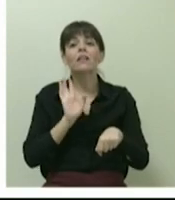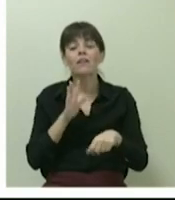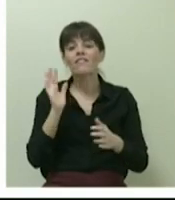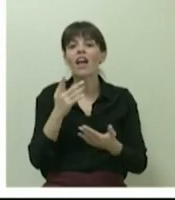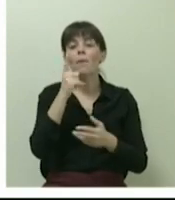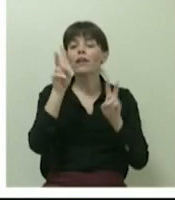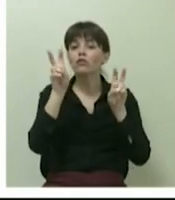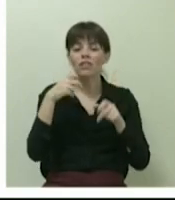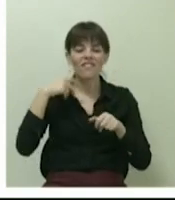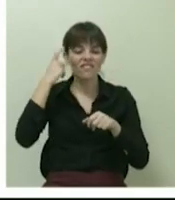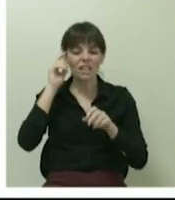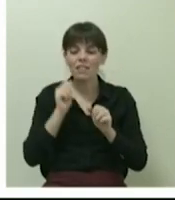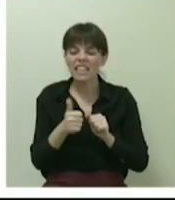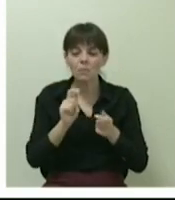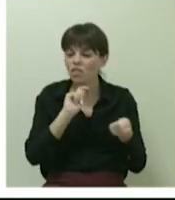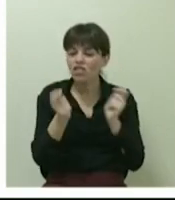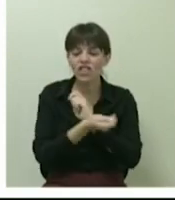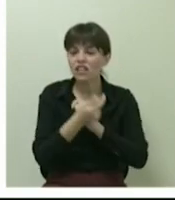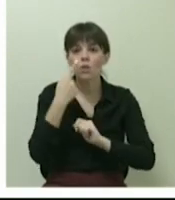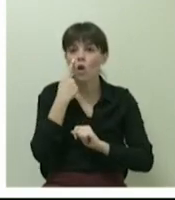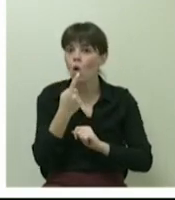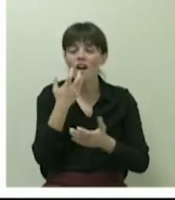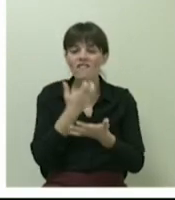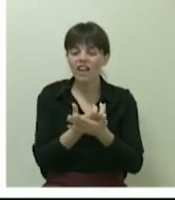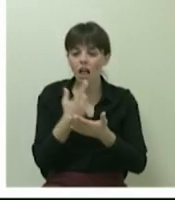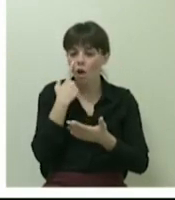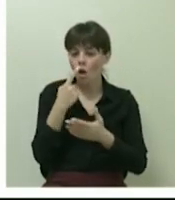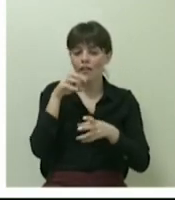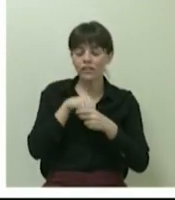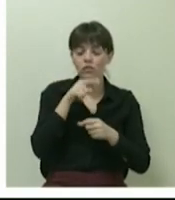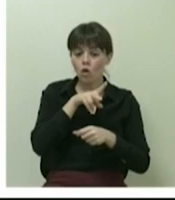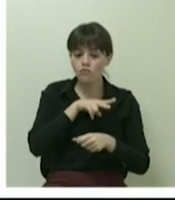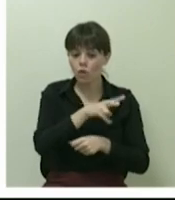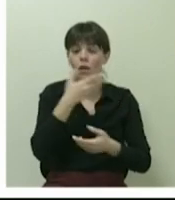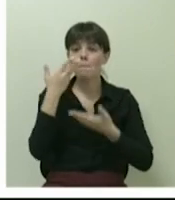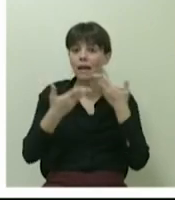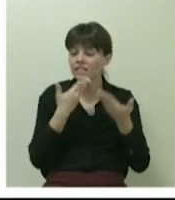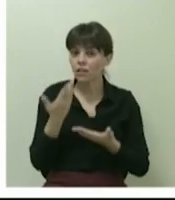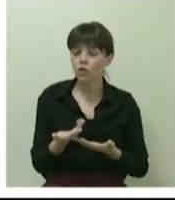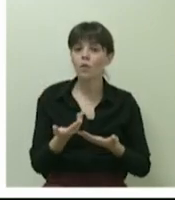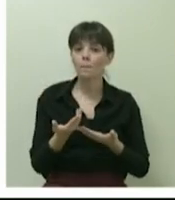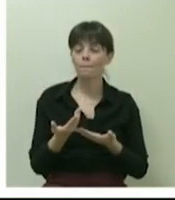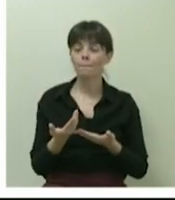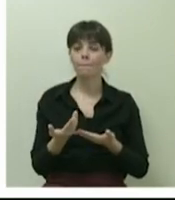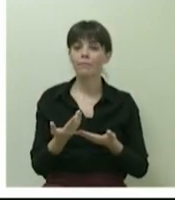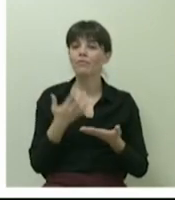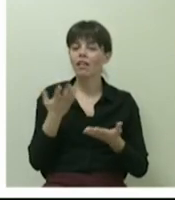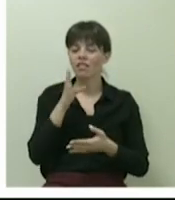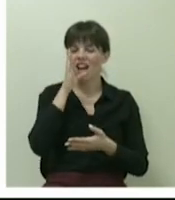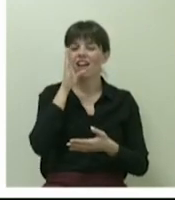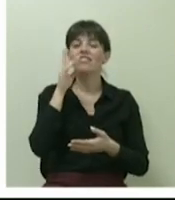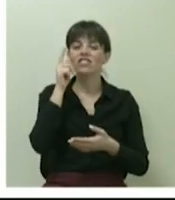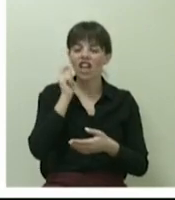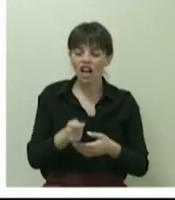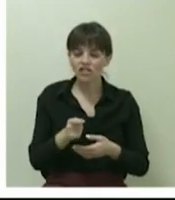konuda fikrimi ne zaman değiştirebilirim veriye dayalı olarak o yöntemden bahsediyor. En hakiki